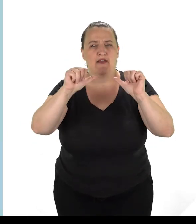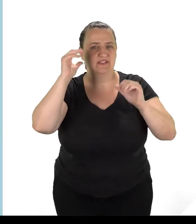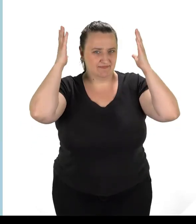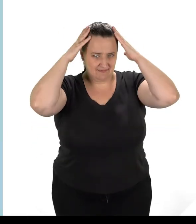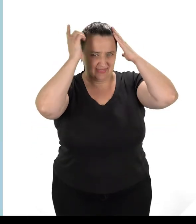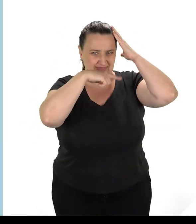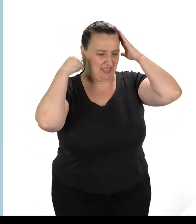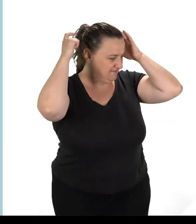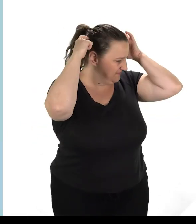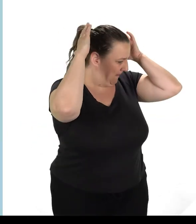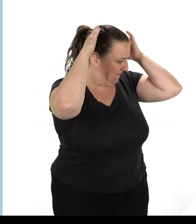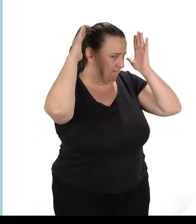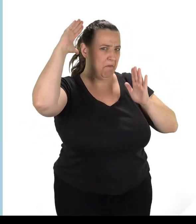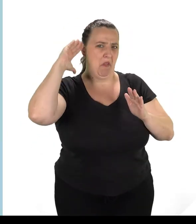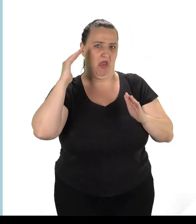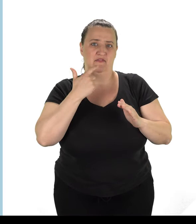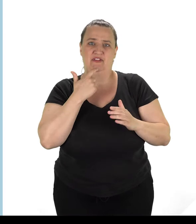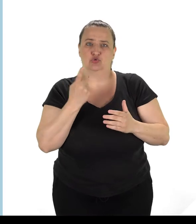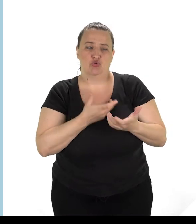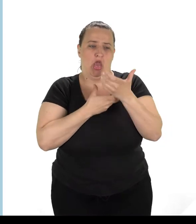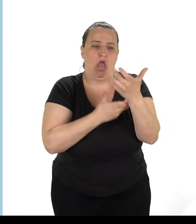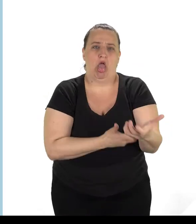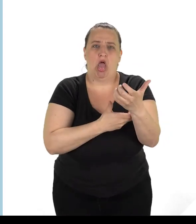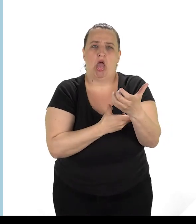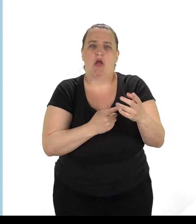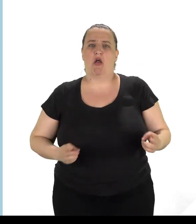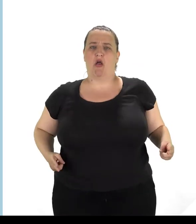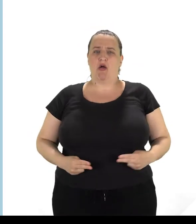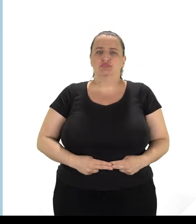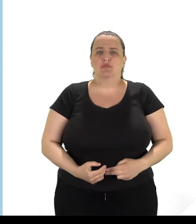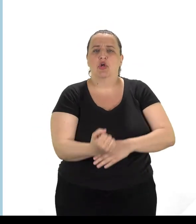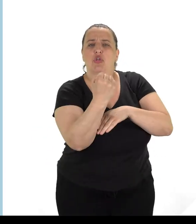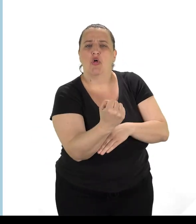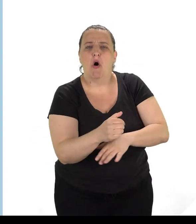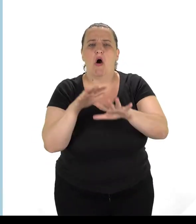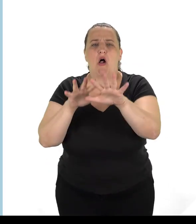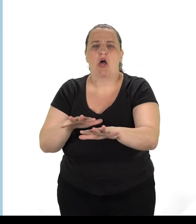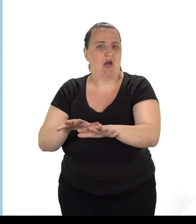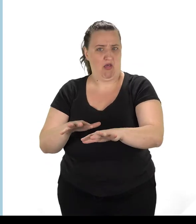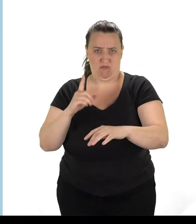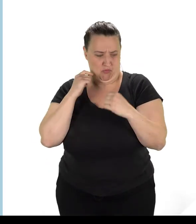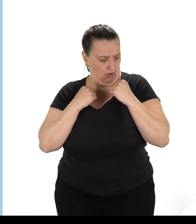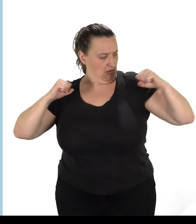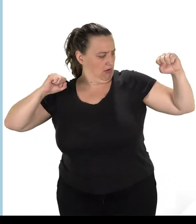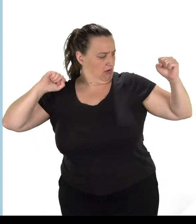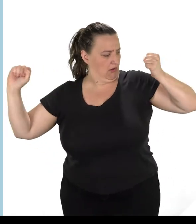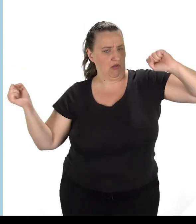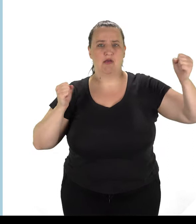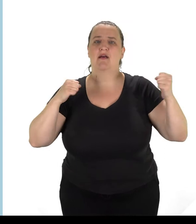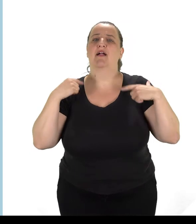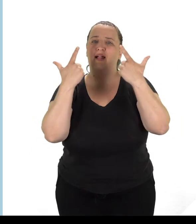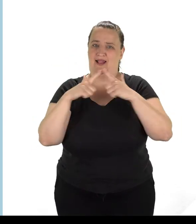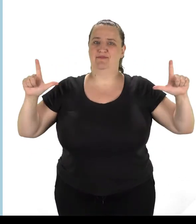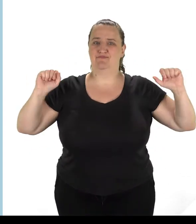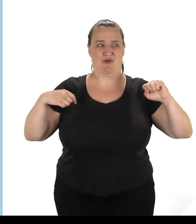Pour éviter l'aplatissement de ma tête à l'arrière ou sur un côté, je dois rester libre de mes mouvements. Pendant mes phases d'éveil, je ne reste pas longtemps